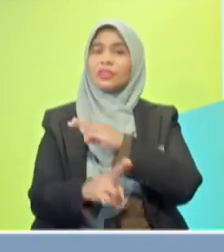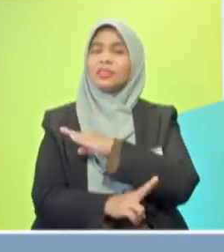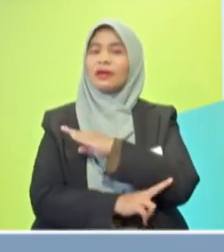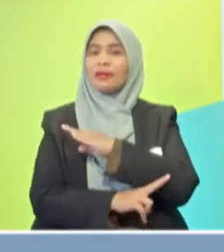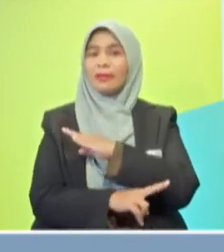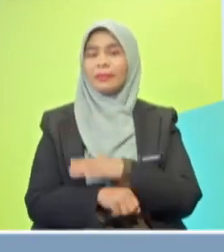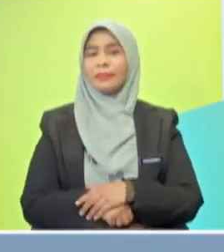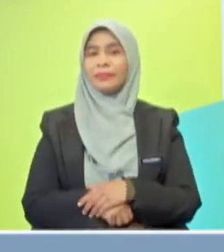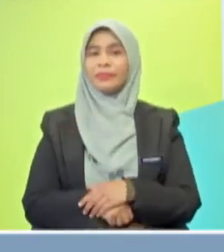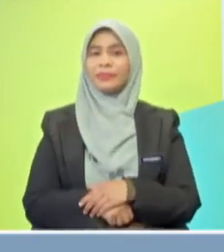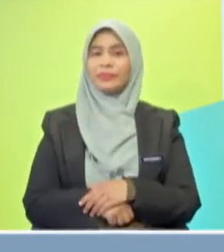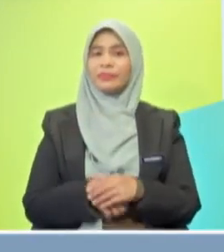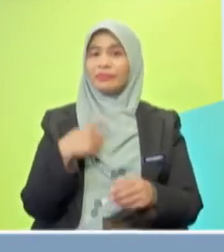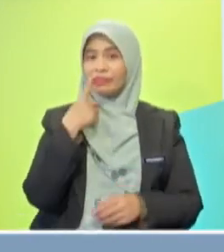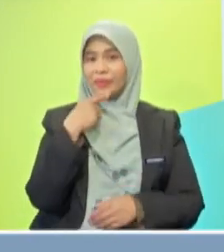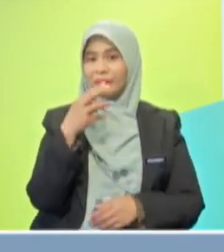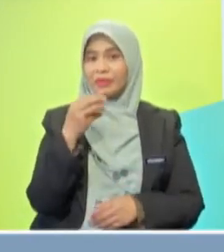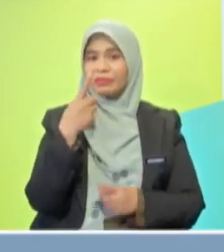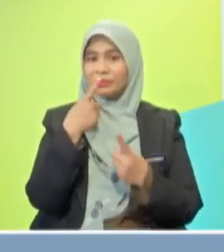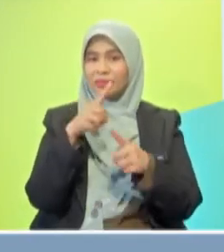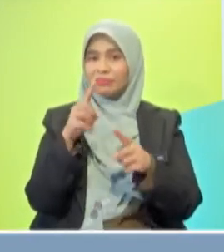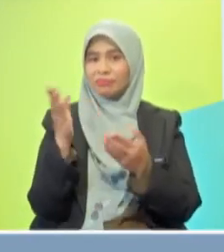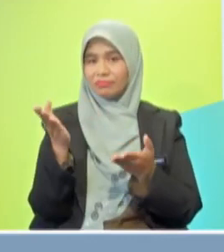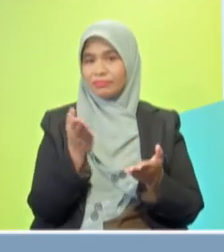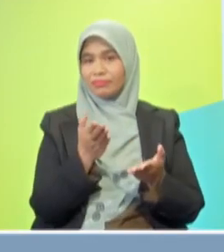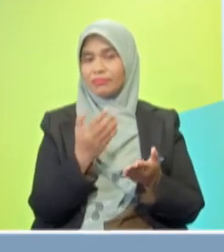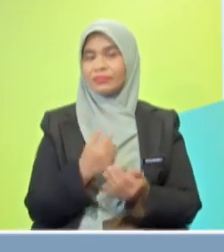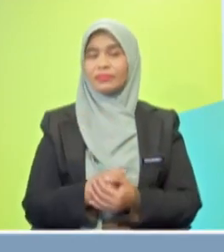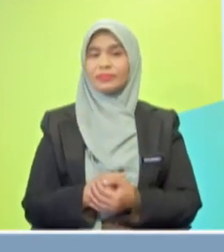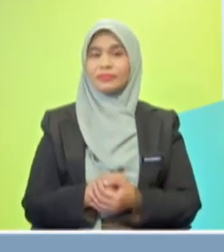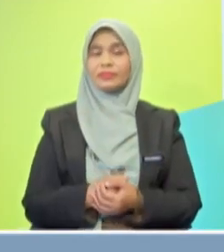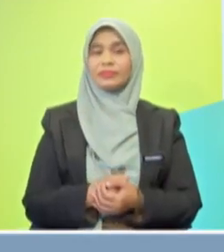Siapa nak jawab? Okey, yang okey, silakan dulu.